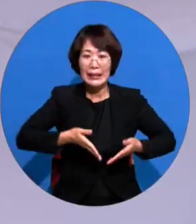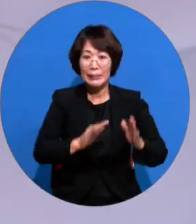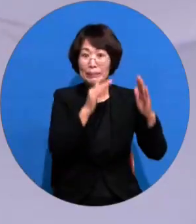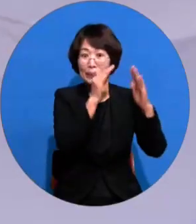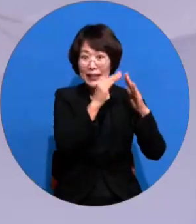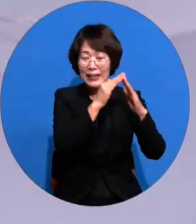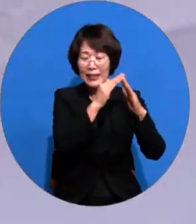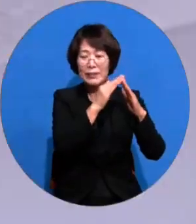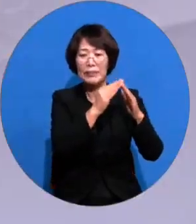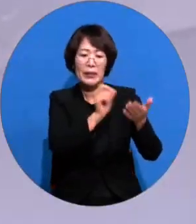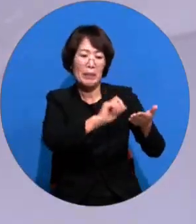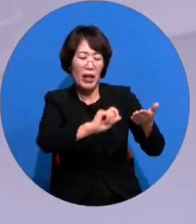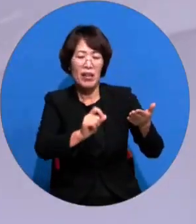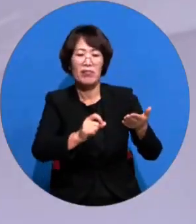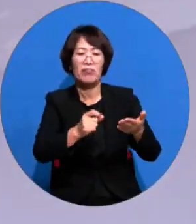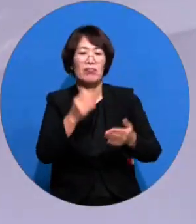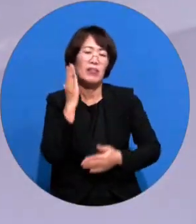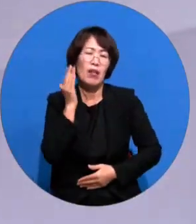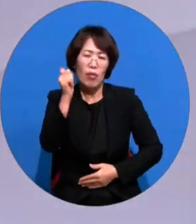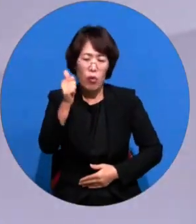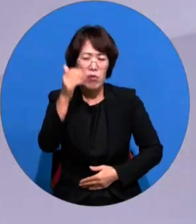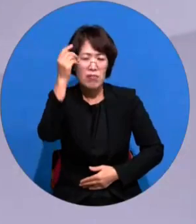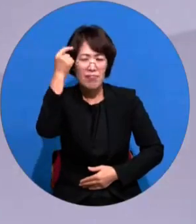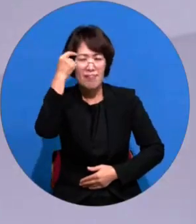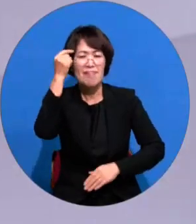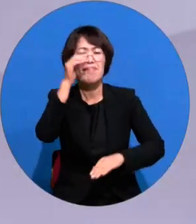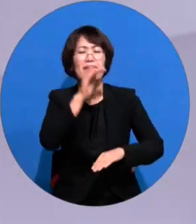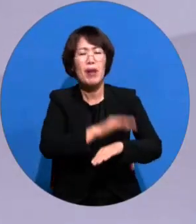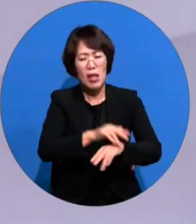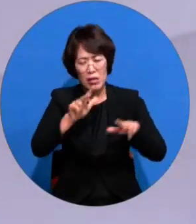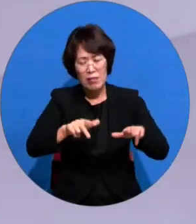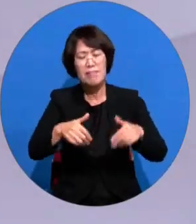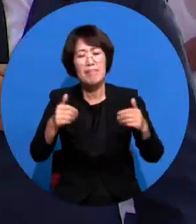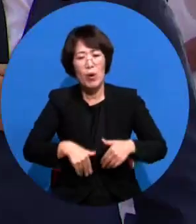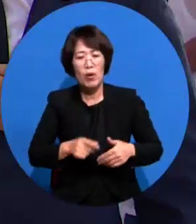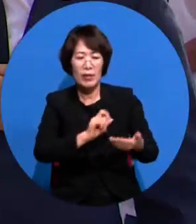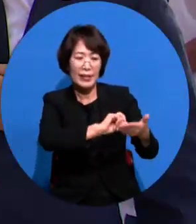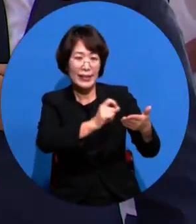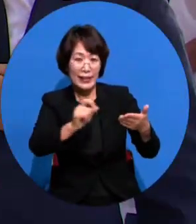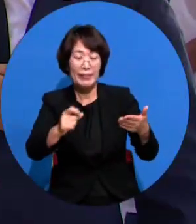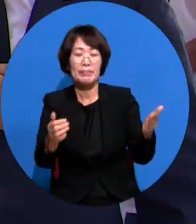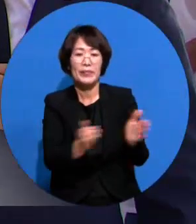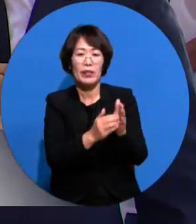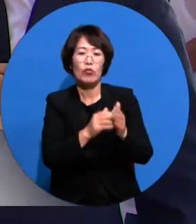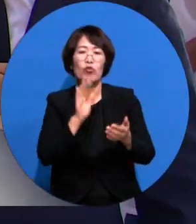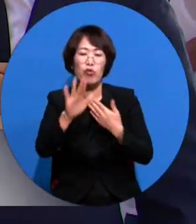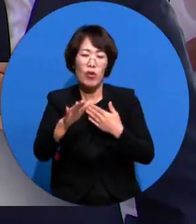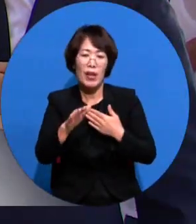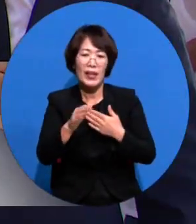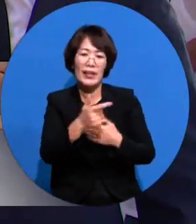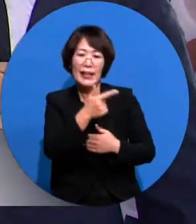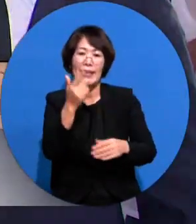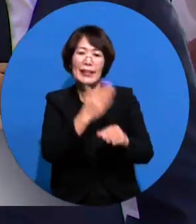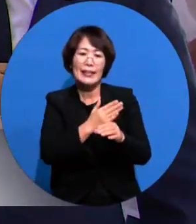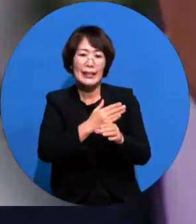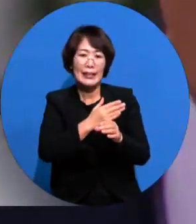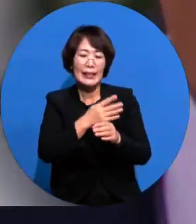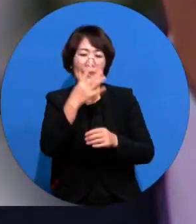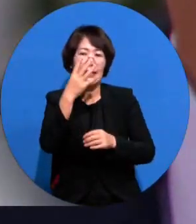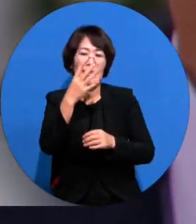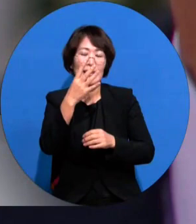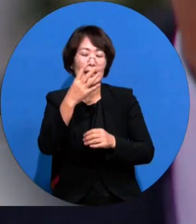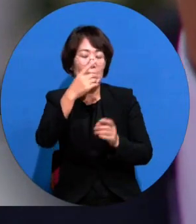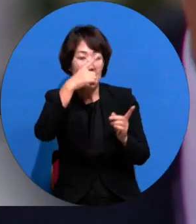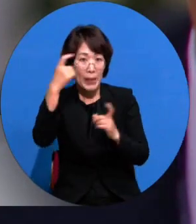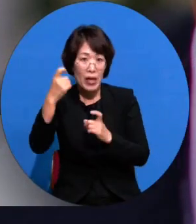방명록에 대통령님의 지혜가 지금 꼭 필요하다는 글을 남겼습니다. 그리고 DJ서거 14주기 추모식에 참석한 이